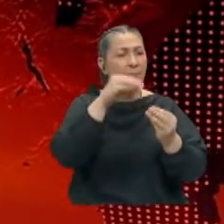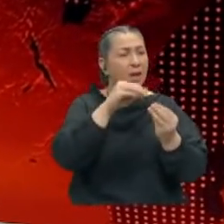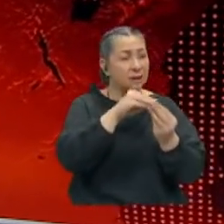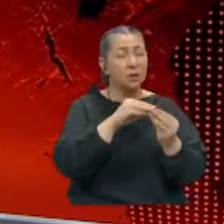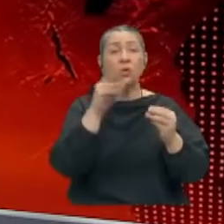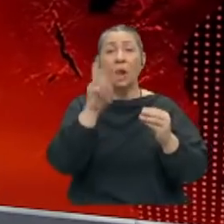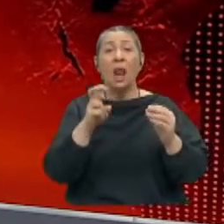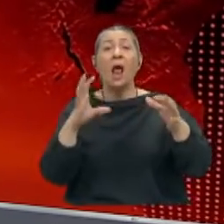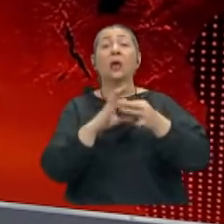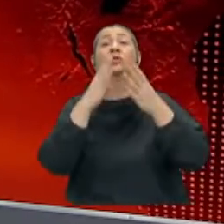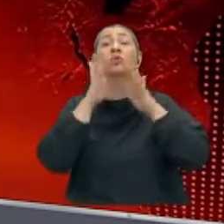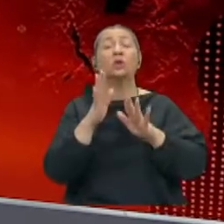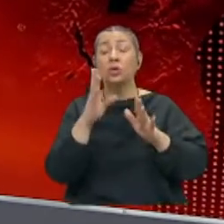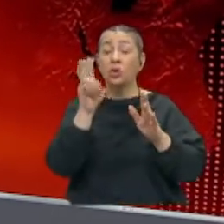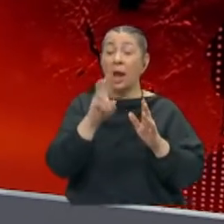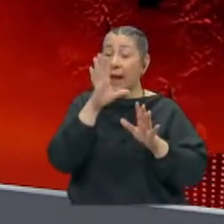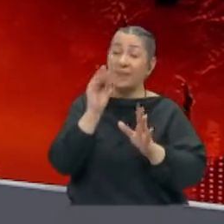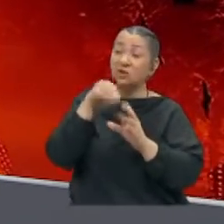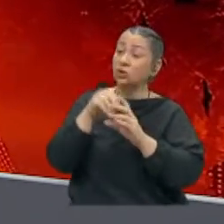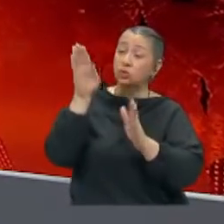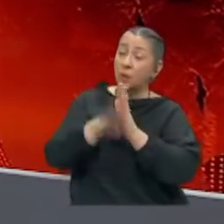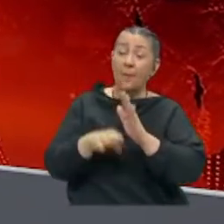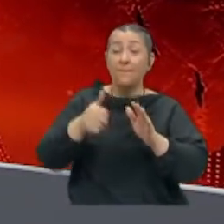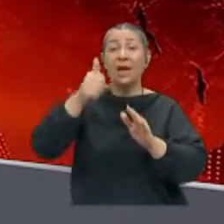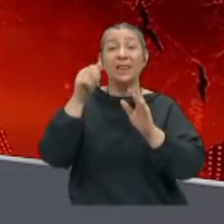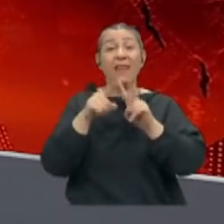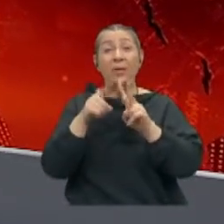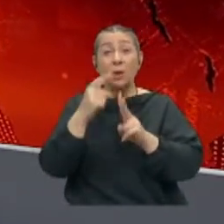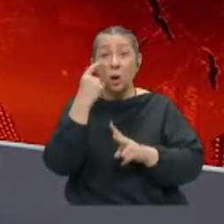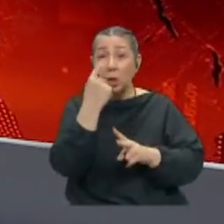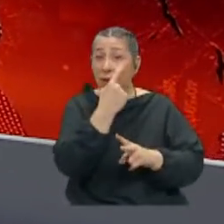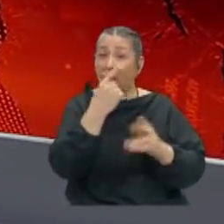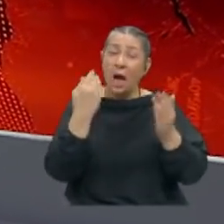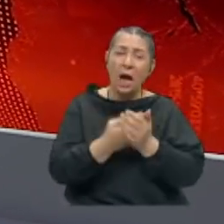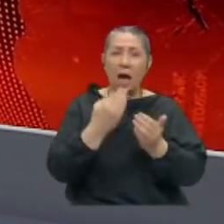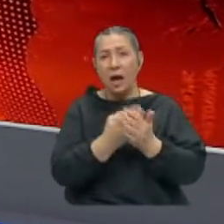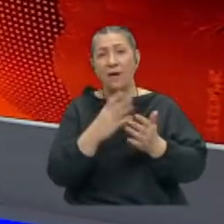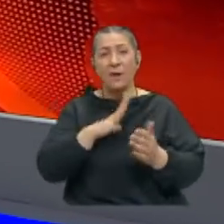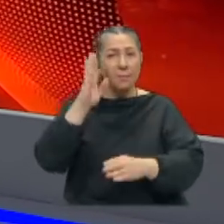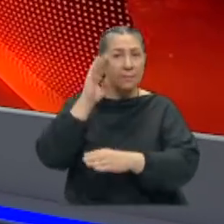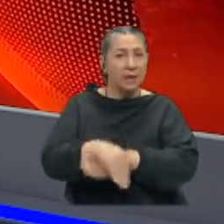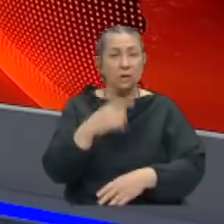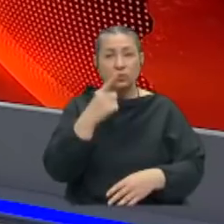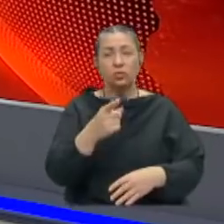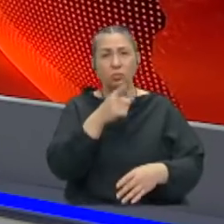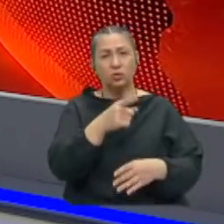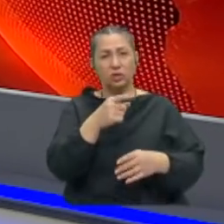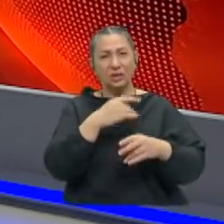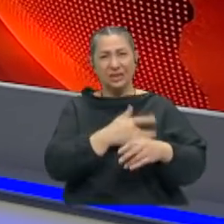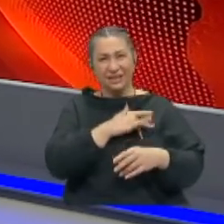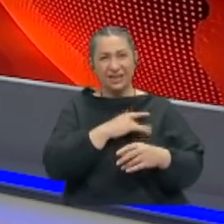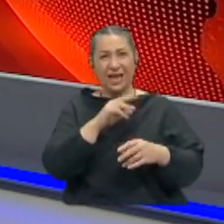yoksa bu zamlar niye? Döviz kimler için düşürüldü? Bakan Nebati, gözlerimizde ahlar var, battık diyor çelişkili